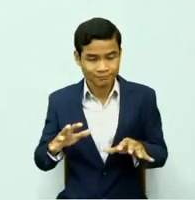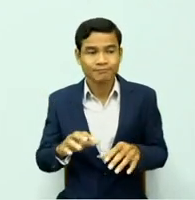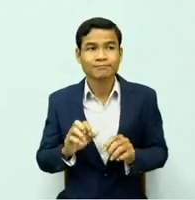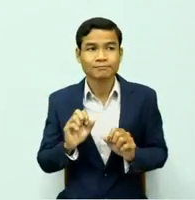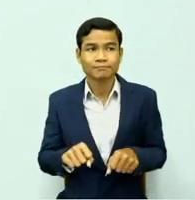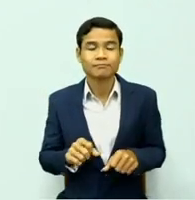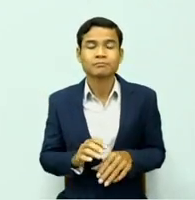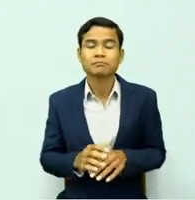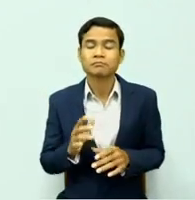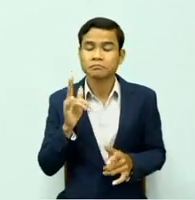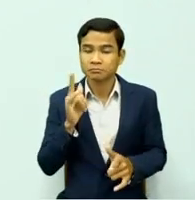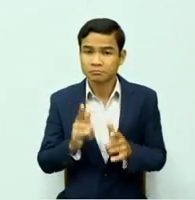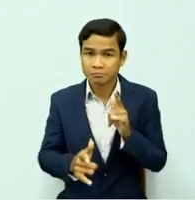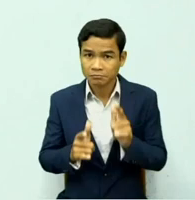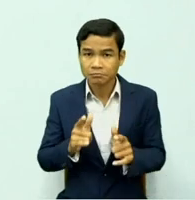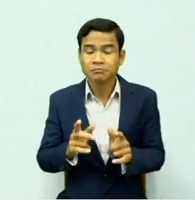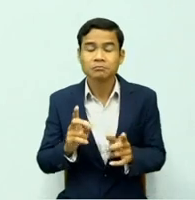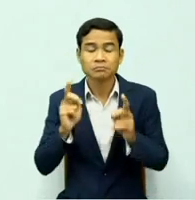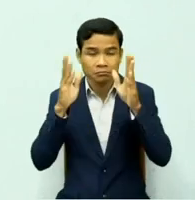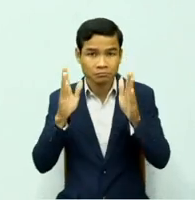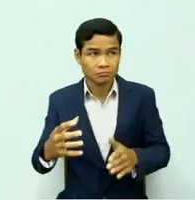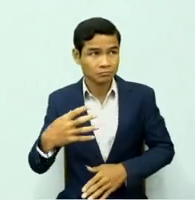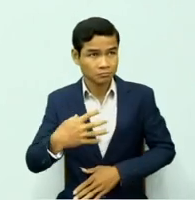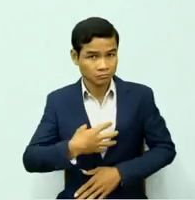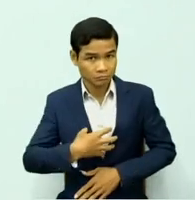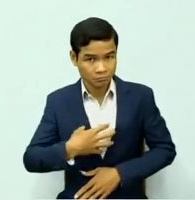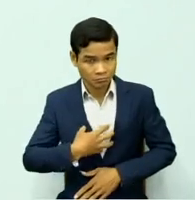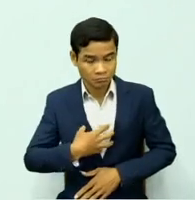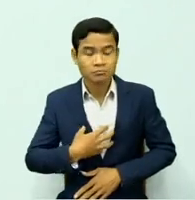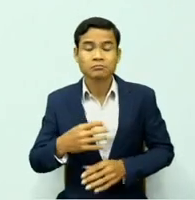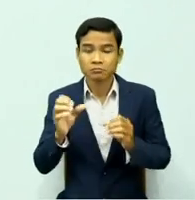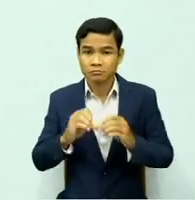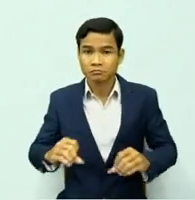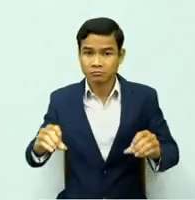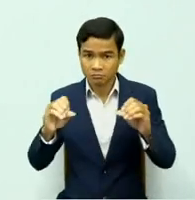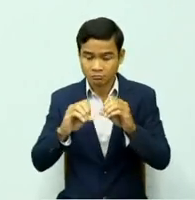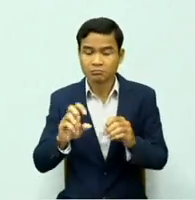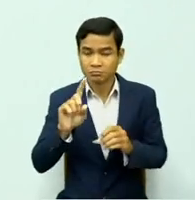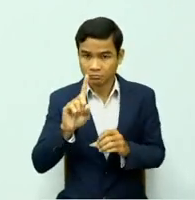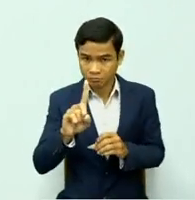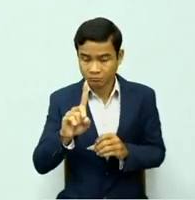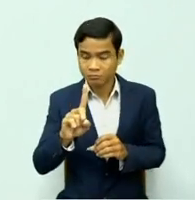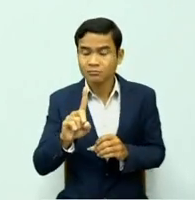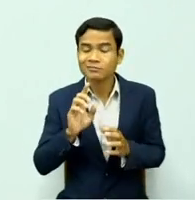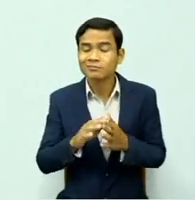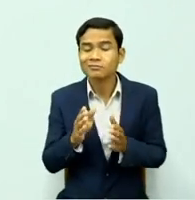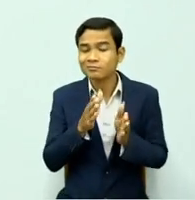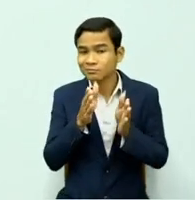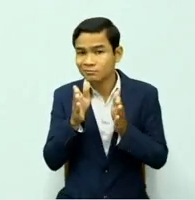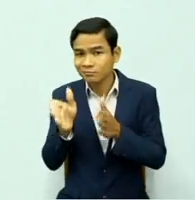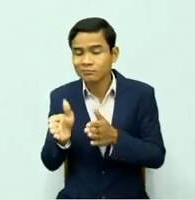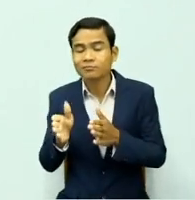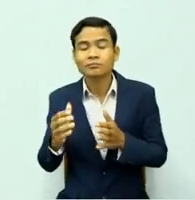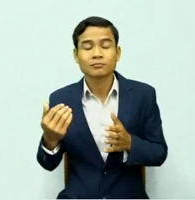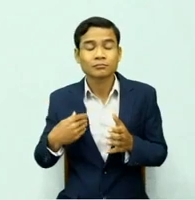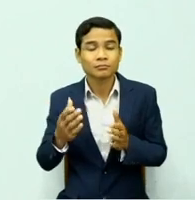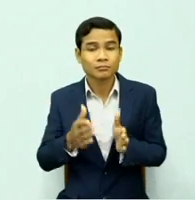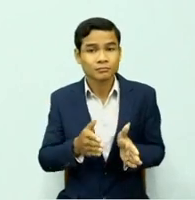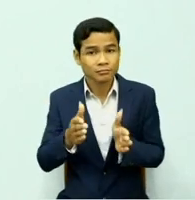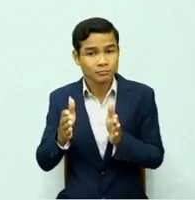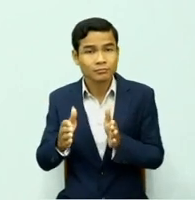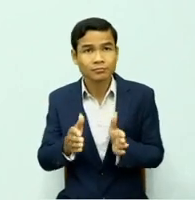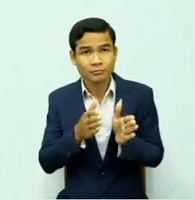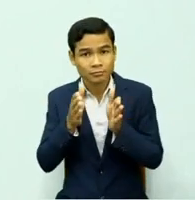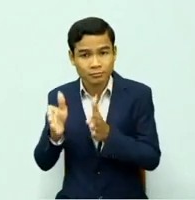យអញ្ចឹងបើប៉ះសិនបើអ្នកគ្រូចង់បានលំនាំបែបនេះមួយទៀតឯងណាលំនាំបែបនេះមួយទៀត